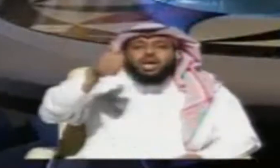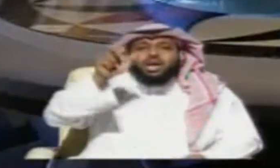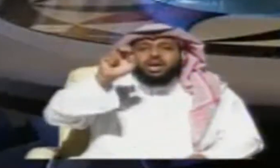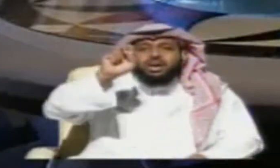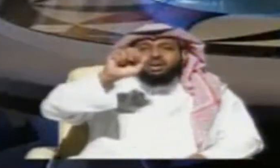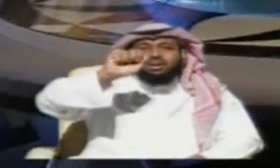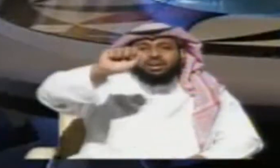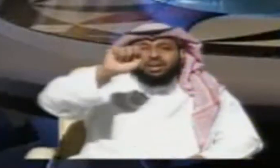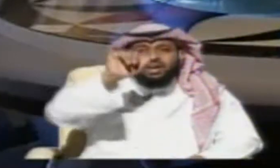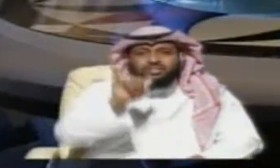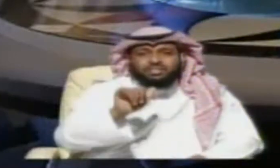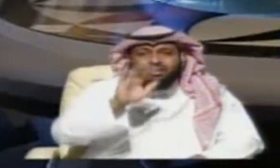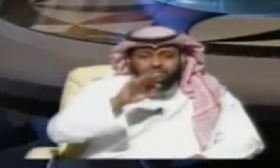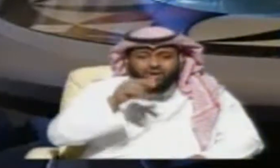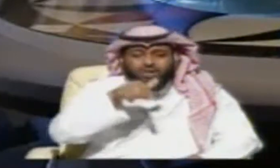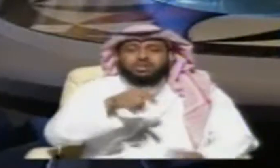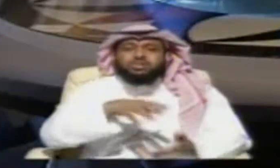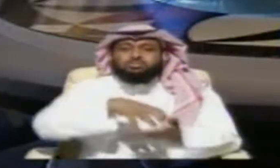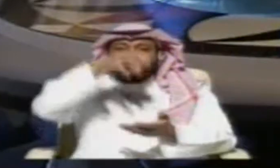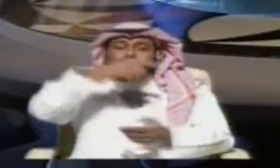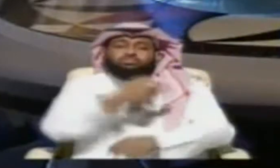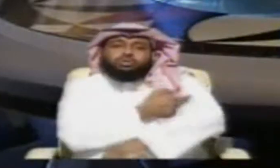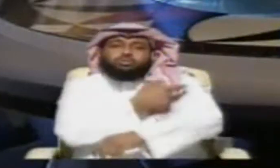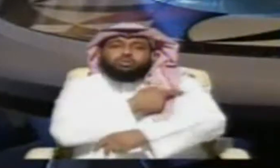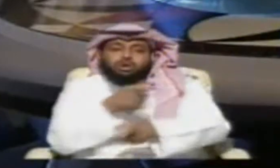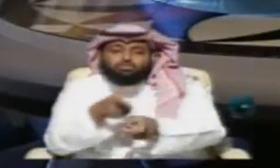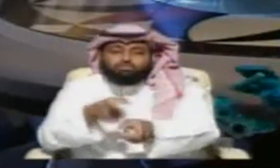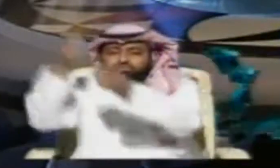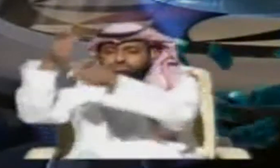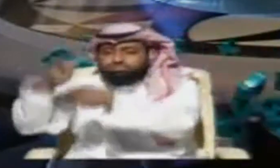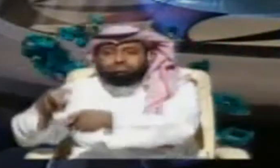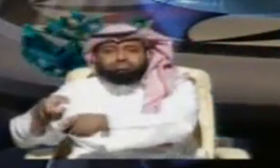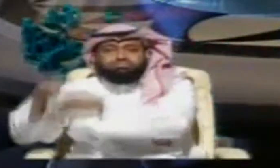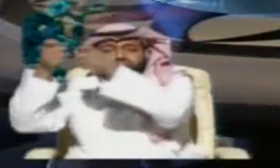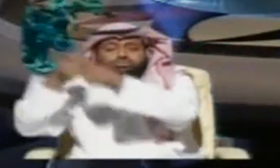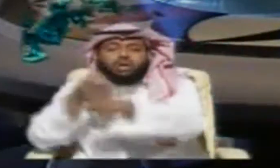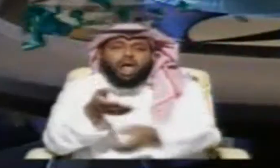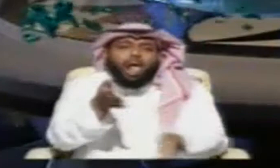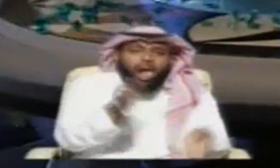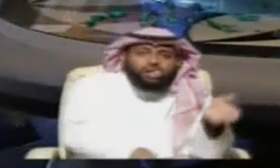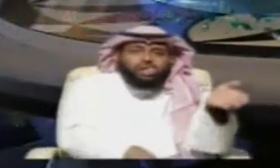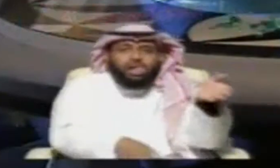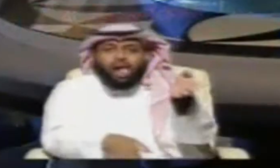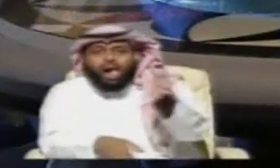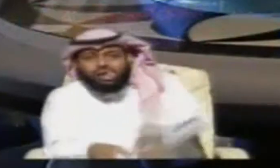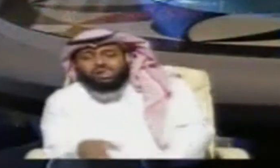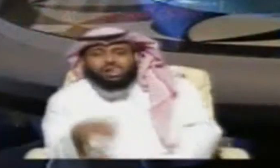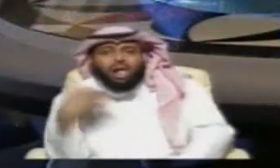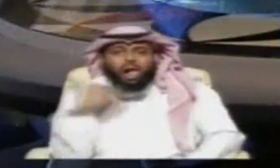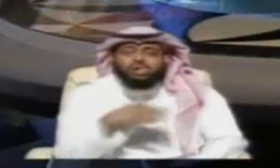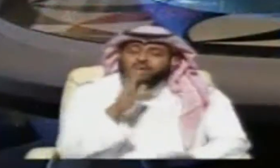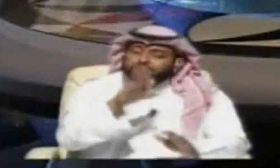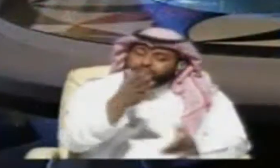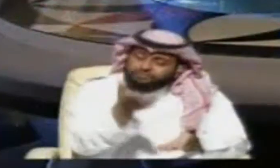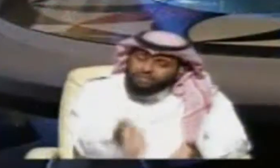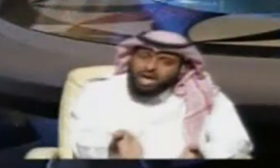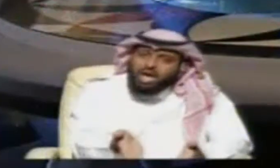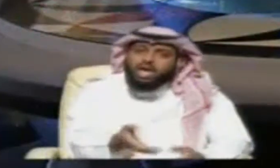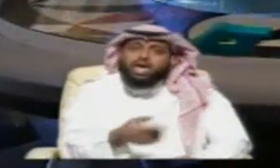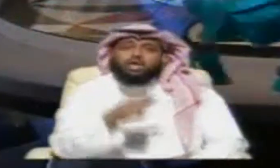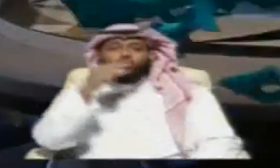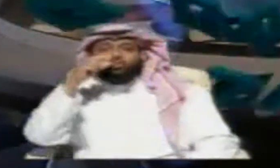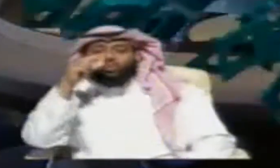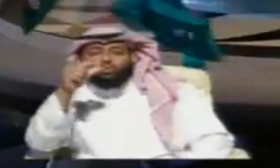القصف أوجد قتلى في المرضى الذين يتعالجون فيه وكذلك الأطباء